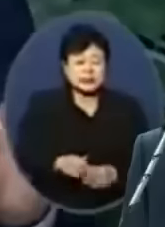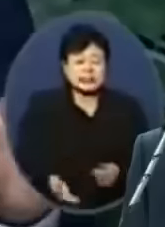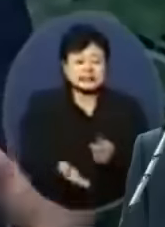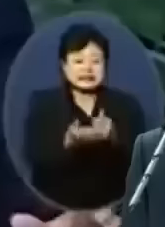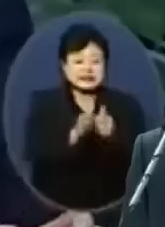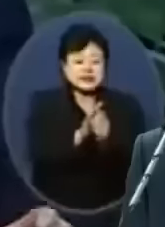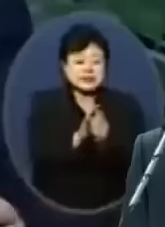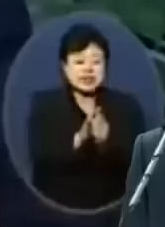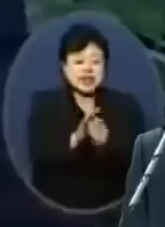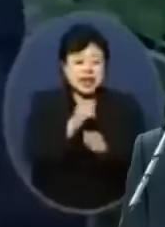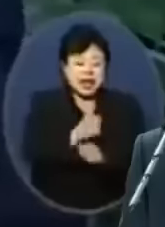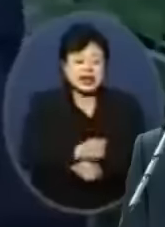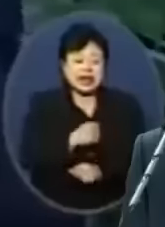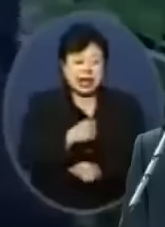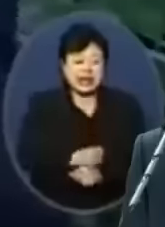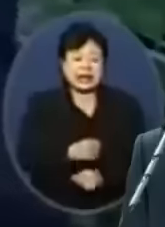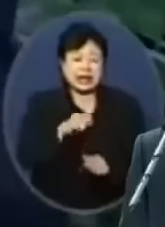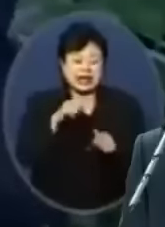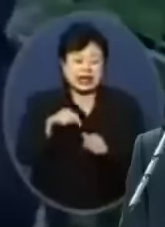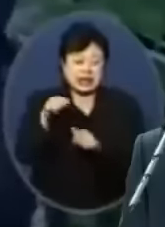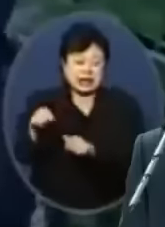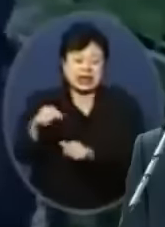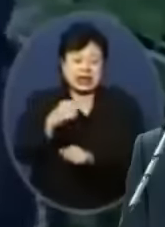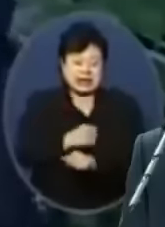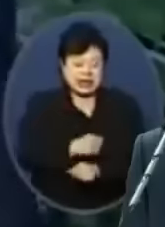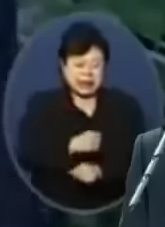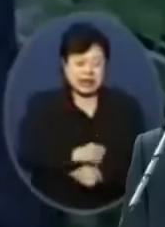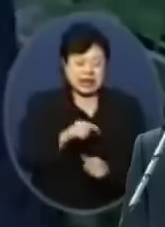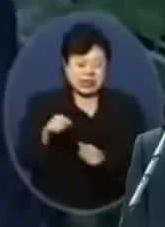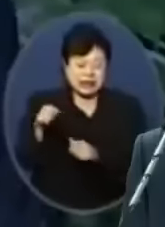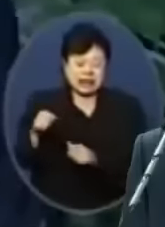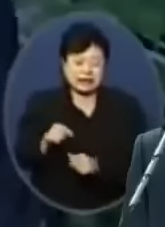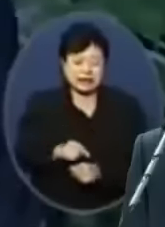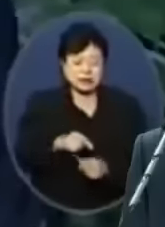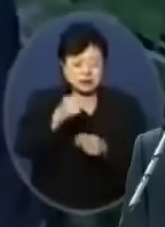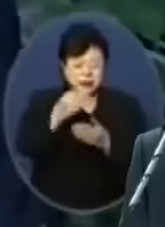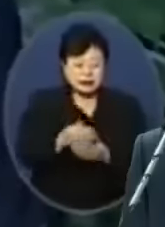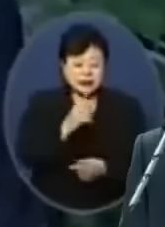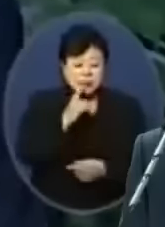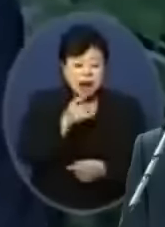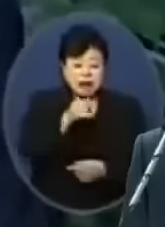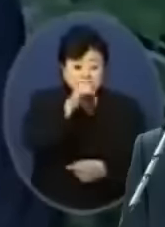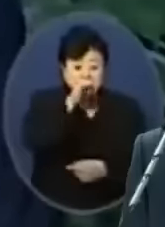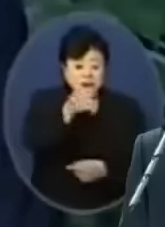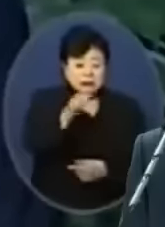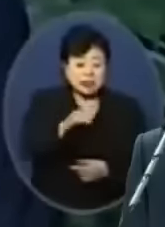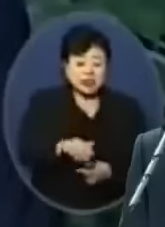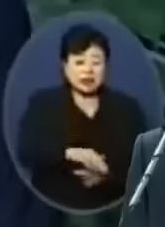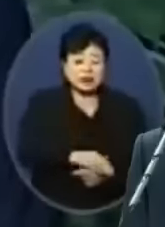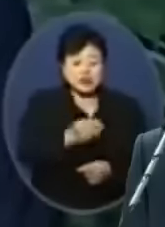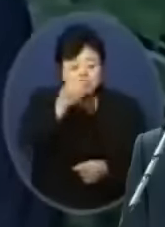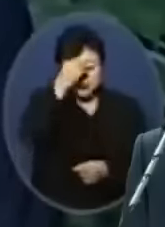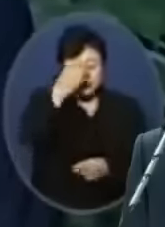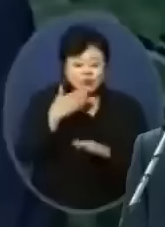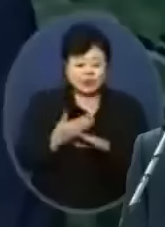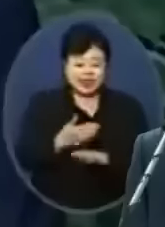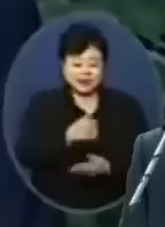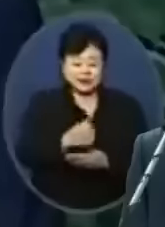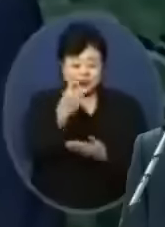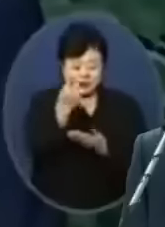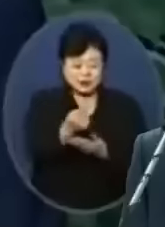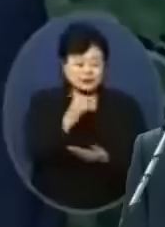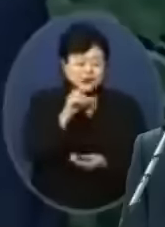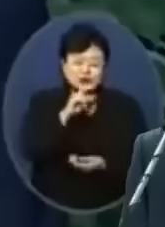신에게 이것도 하라 저것도 하라 이 일도 하라 저 일도 하라 그래야 구원받는다고 하는데 우리는 주님께 나와서